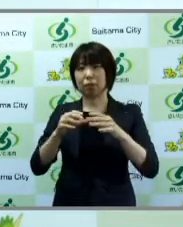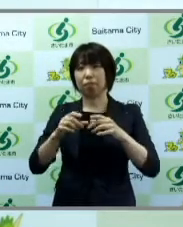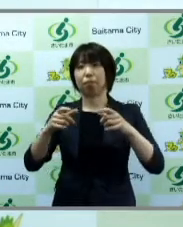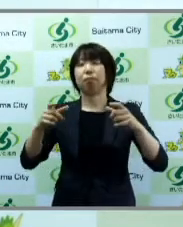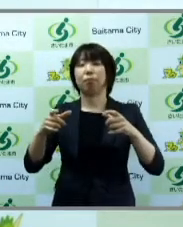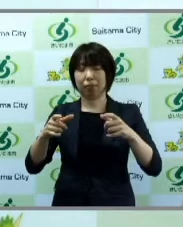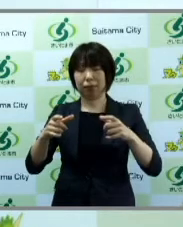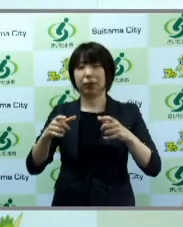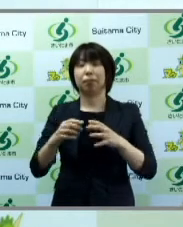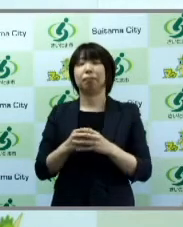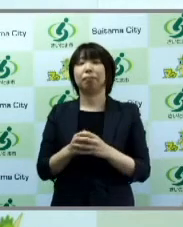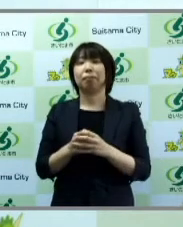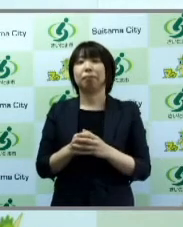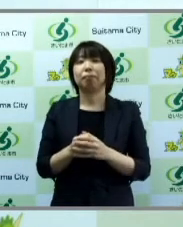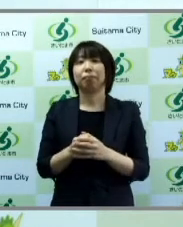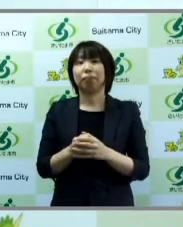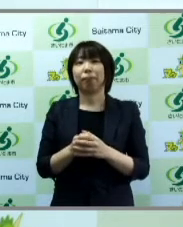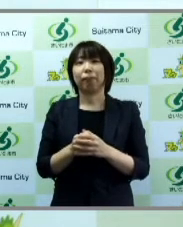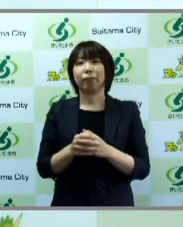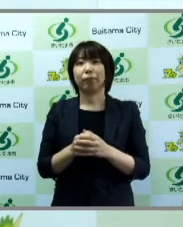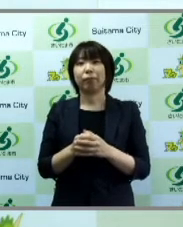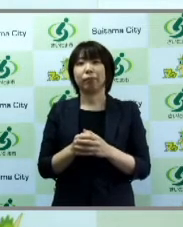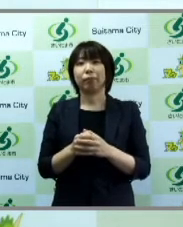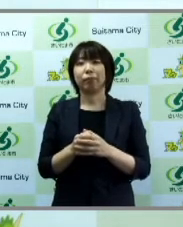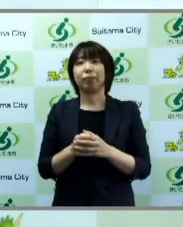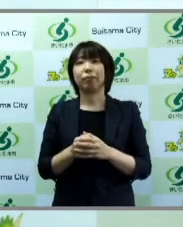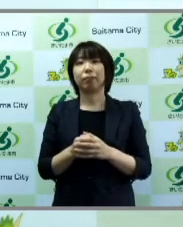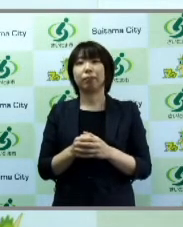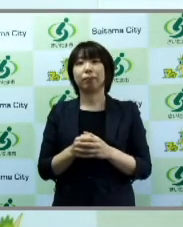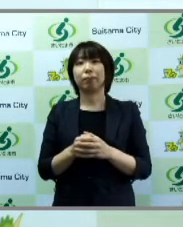に今町内からですね、これあの、